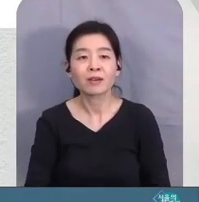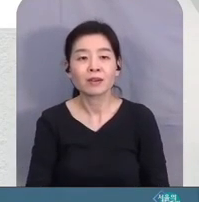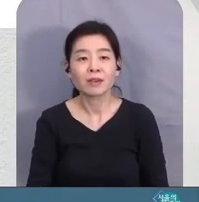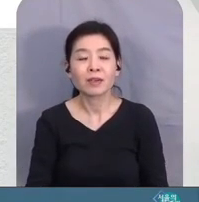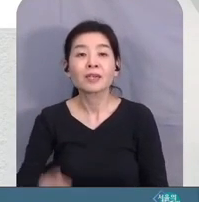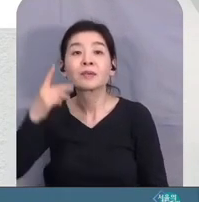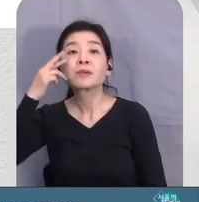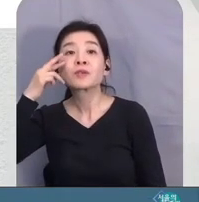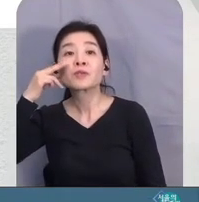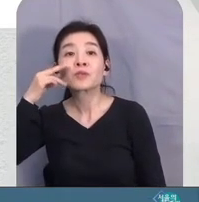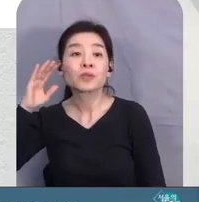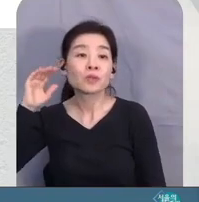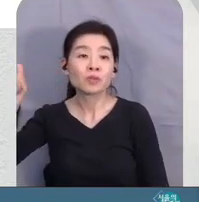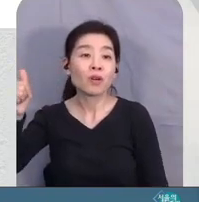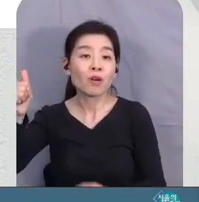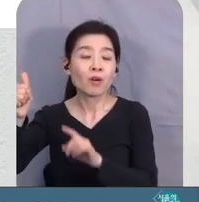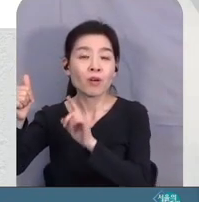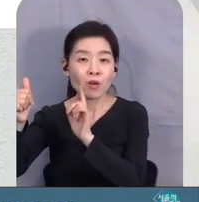바이든이